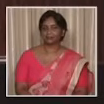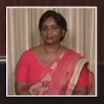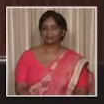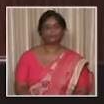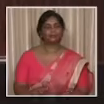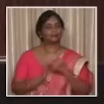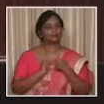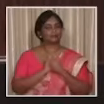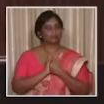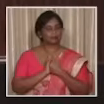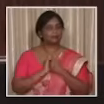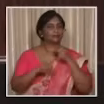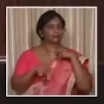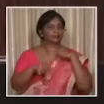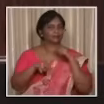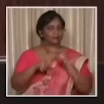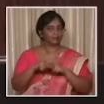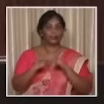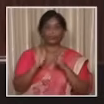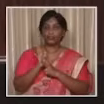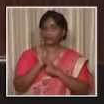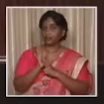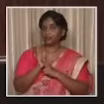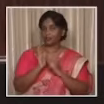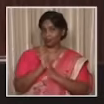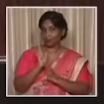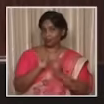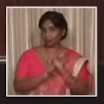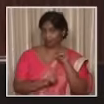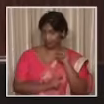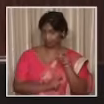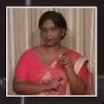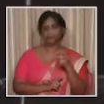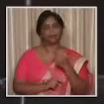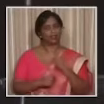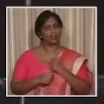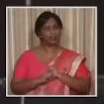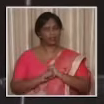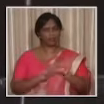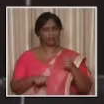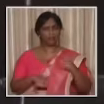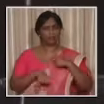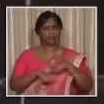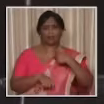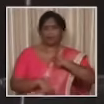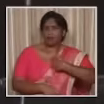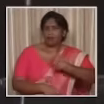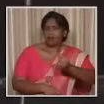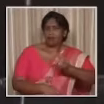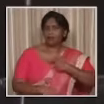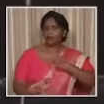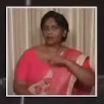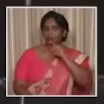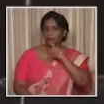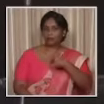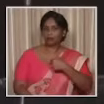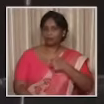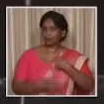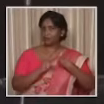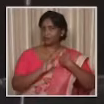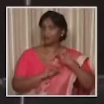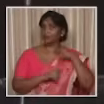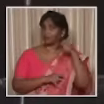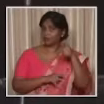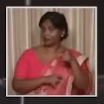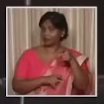අරු මගේ මිත්‍ර විජේදාස රාජපක්ෂ මෙතුමා මම නැති වෙලාවදී මගේ නම කියලා මගේ ගිය